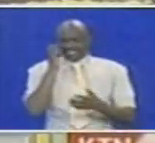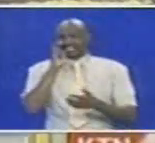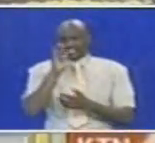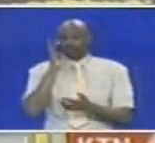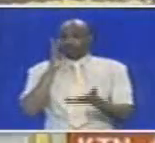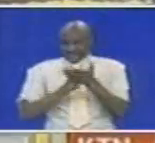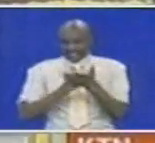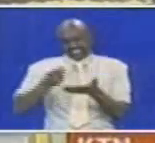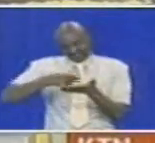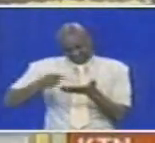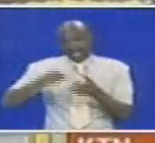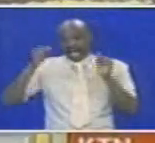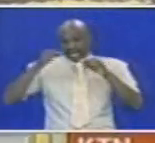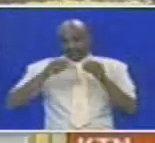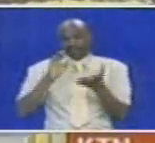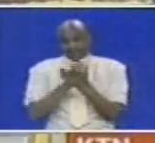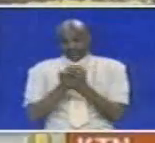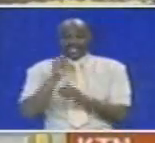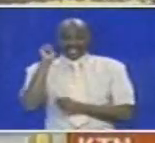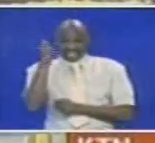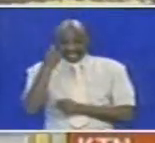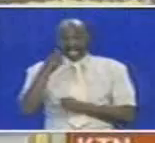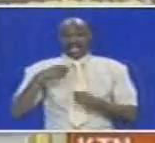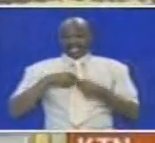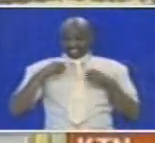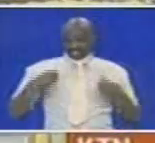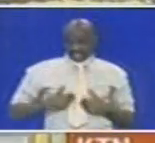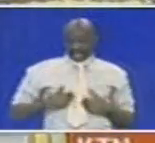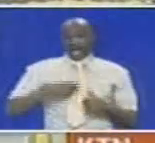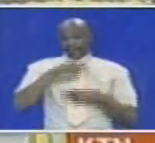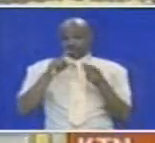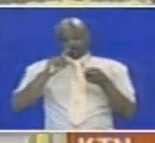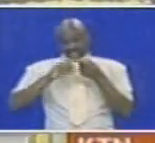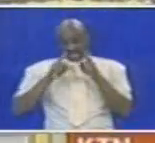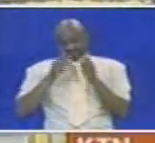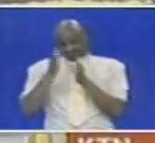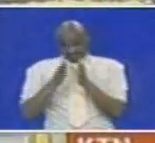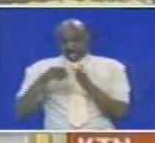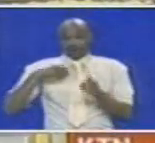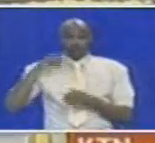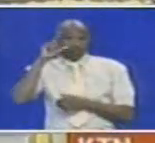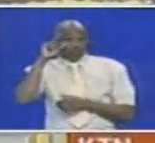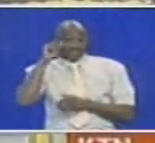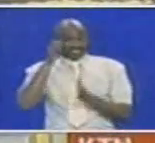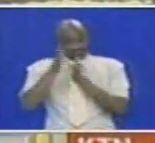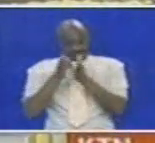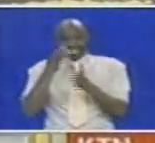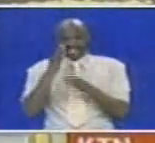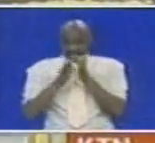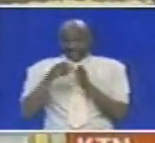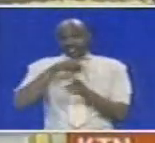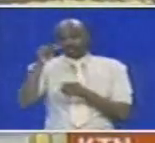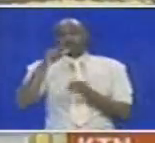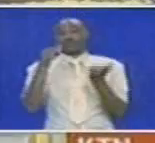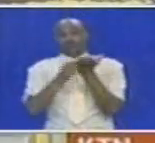kandarasi baina ya serikali ya Kenya na Uchina kuhusu ujenzi wa reli kutoka jijini Mombasa hadi Nairobi hadi kuelekea kule Uganda.